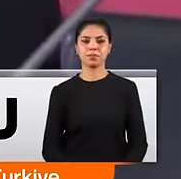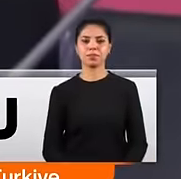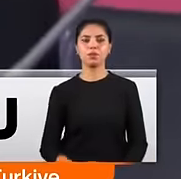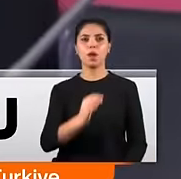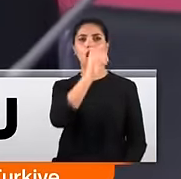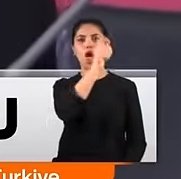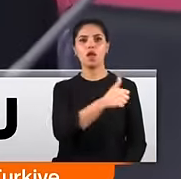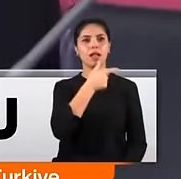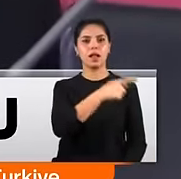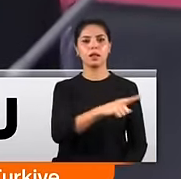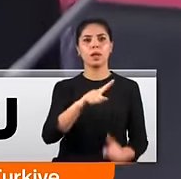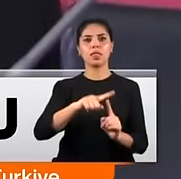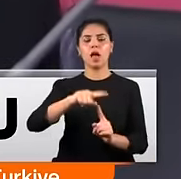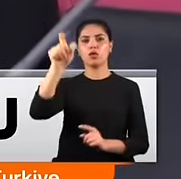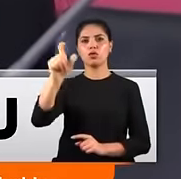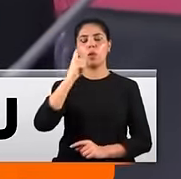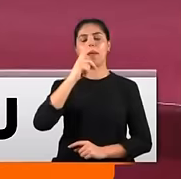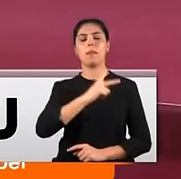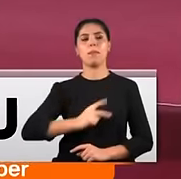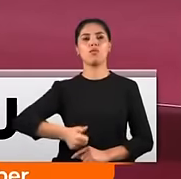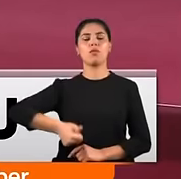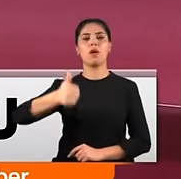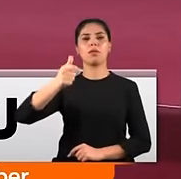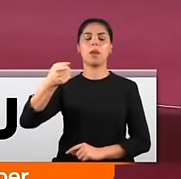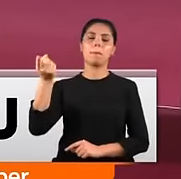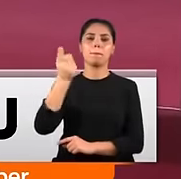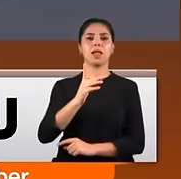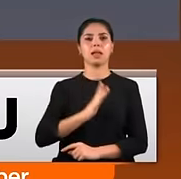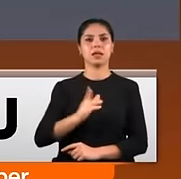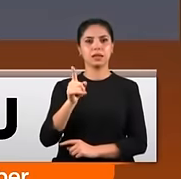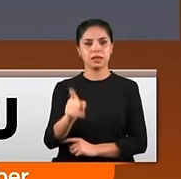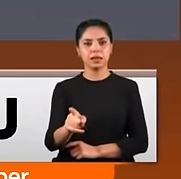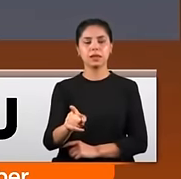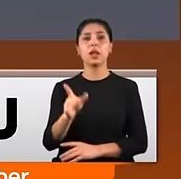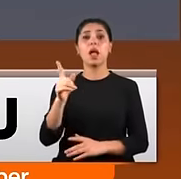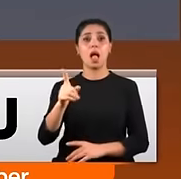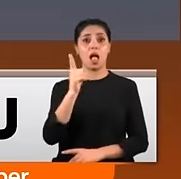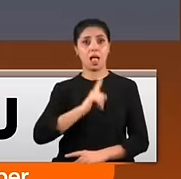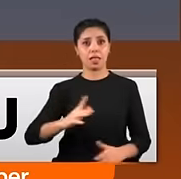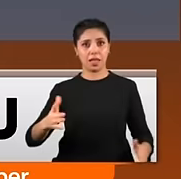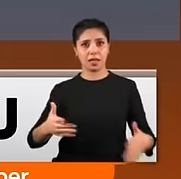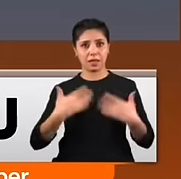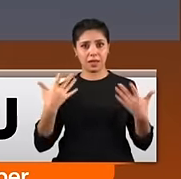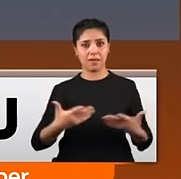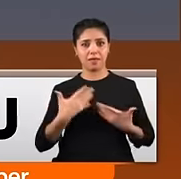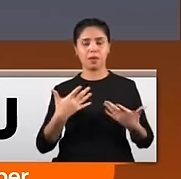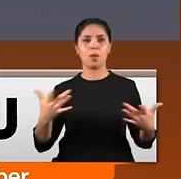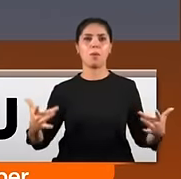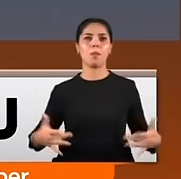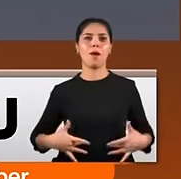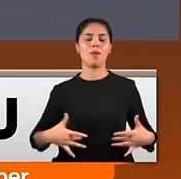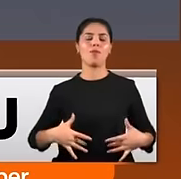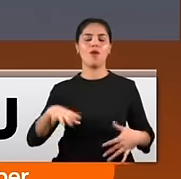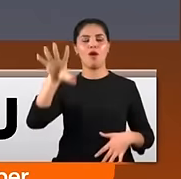Özel, Özcan'ı yeniden Bolu'dan belediye başkan adayı gösterdi. Özcan, adaylık sevincini aday ilan edildiğimi memnuniyetle